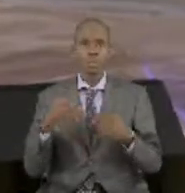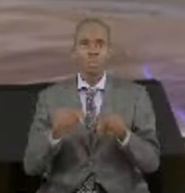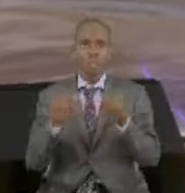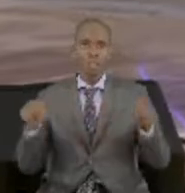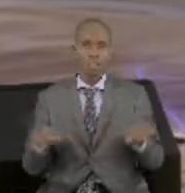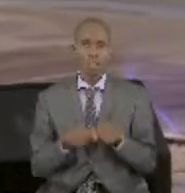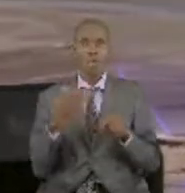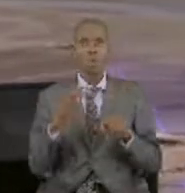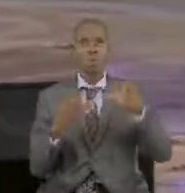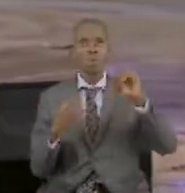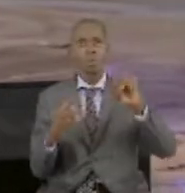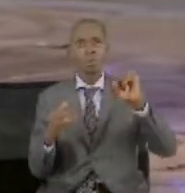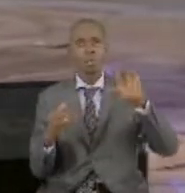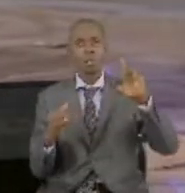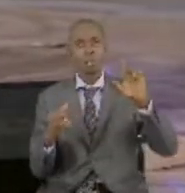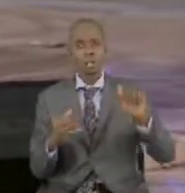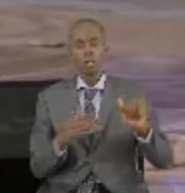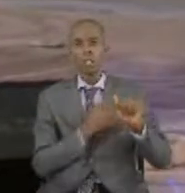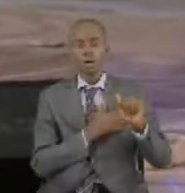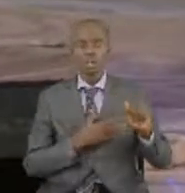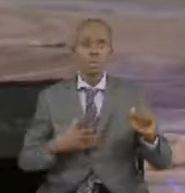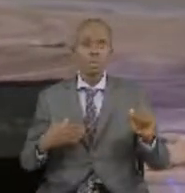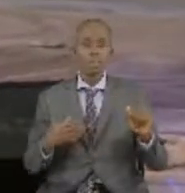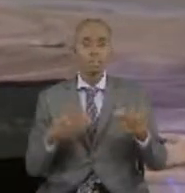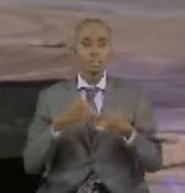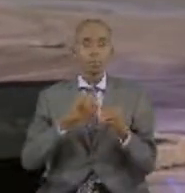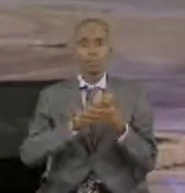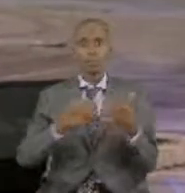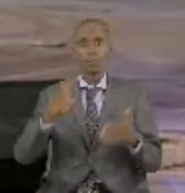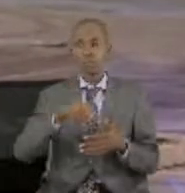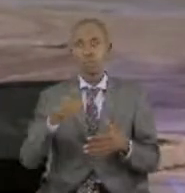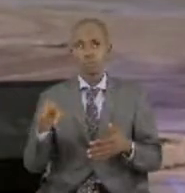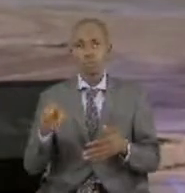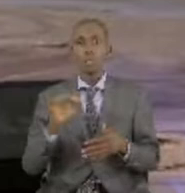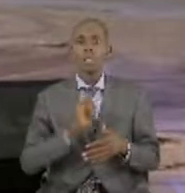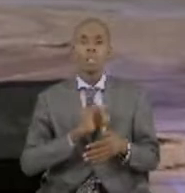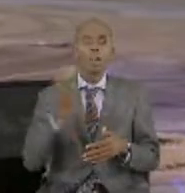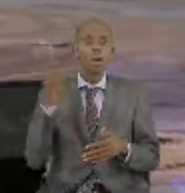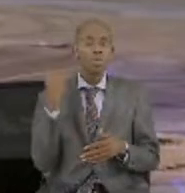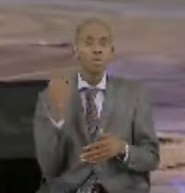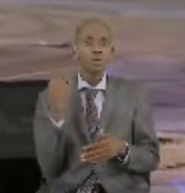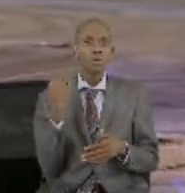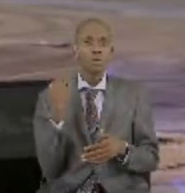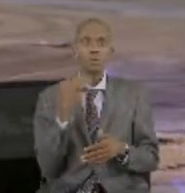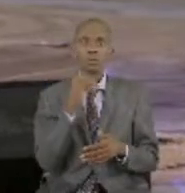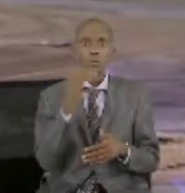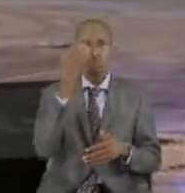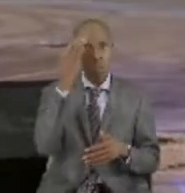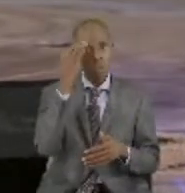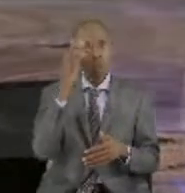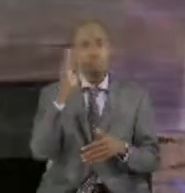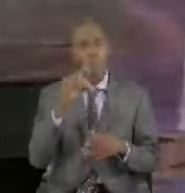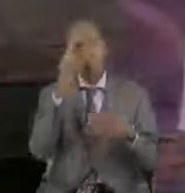contrées de la syrie et de la cilicie ainsi dans le verset 22 ans j'étais inconnu du visage